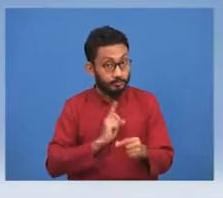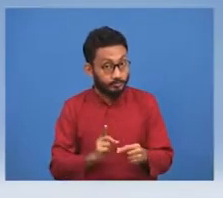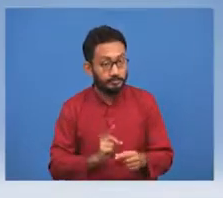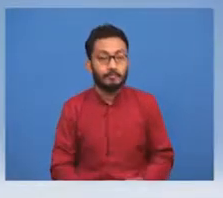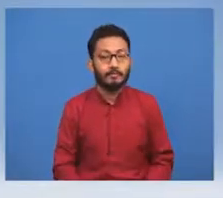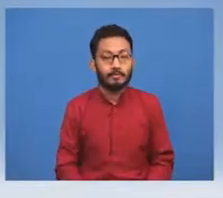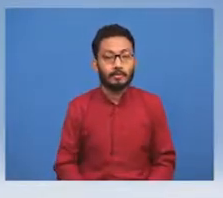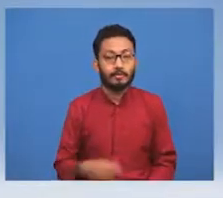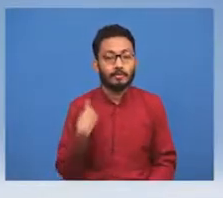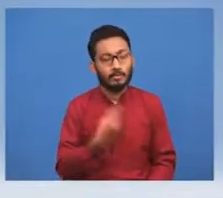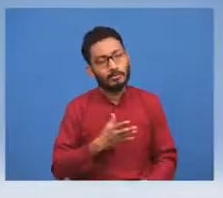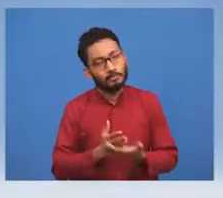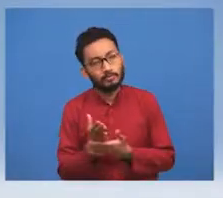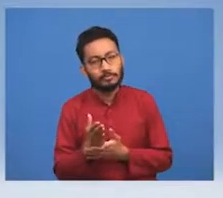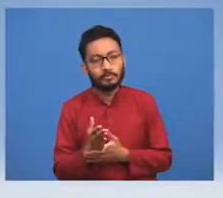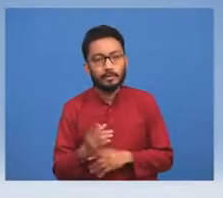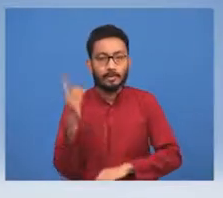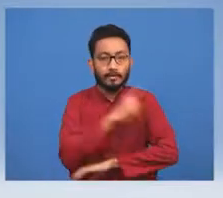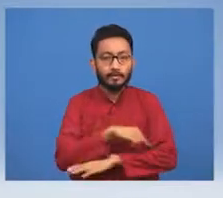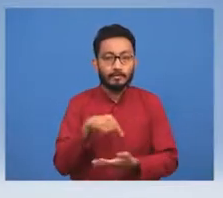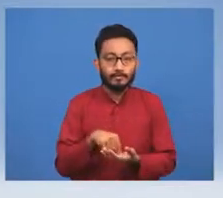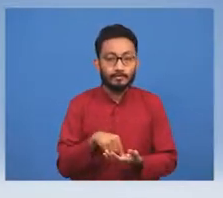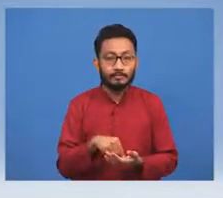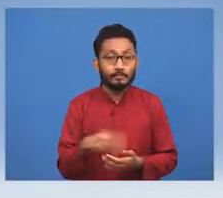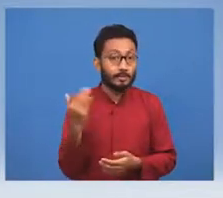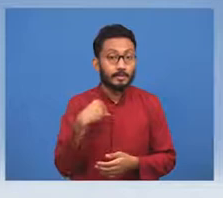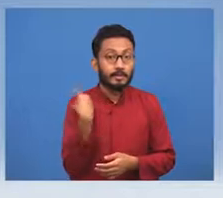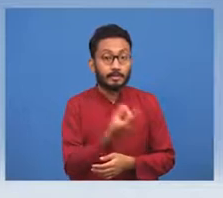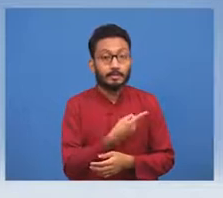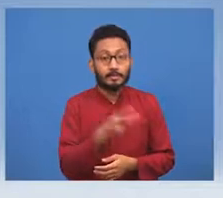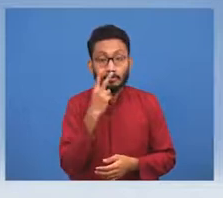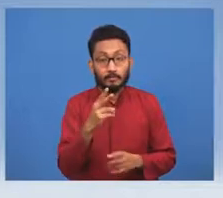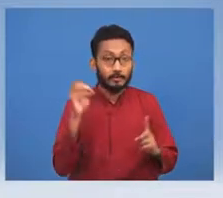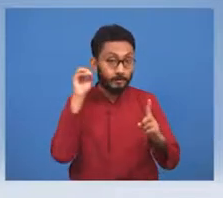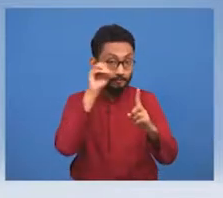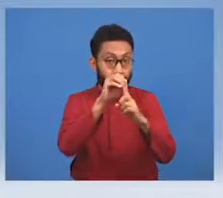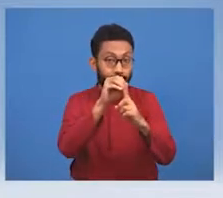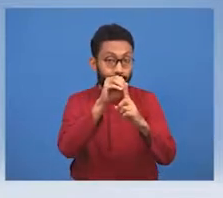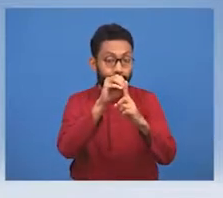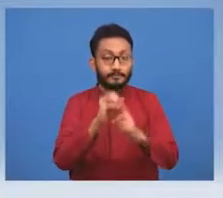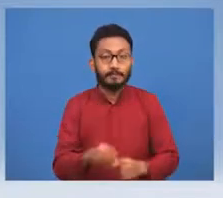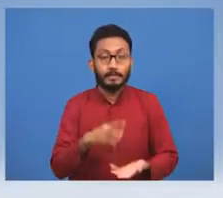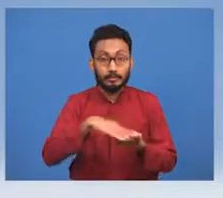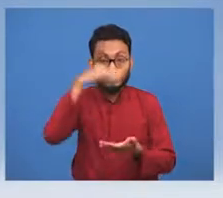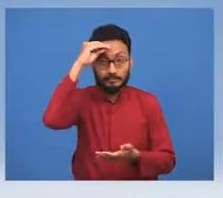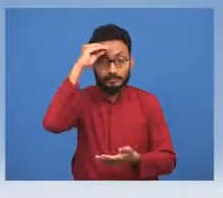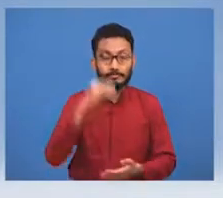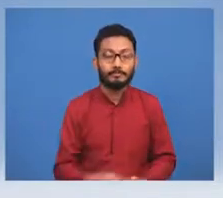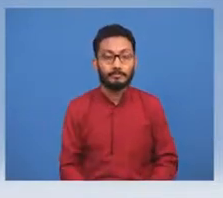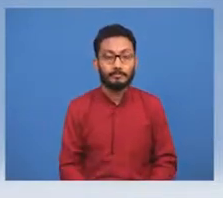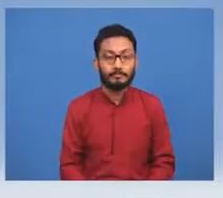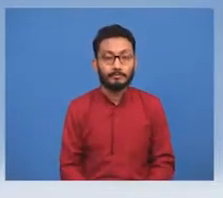meneruskan sesi pembelajaran, mari kita lihat objektif pembelajaran yang perlu dicapai pada hari